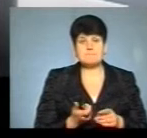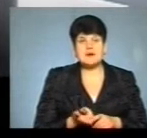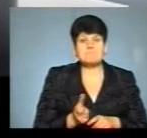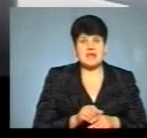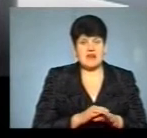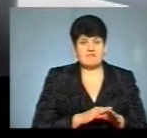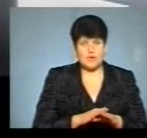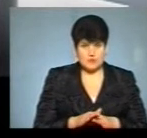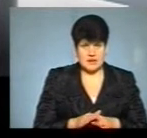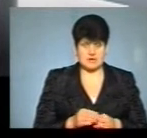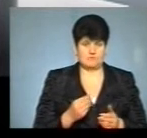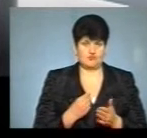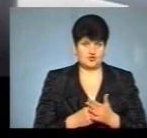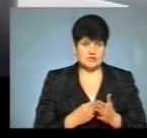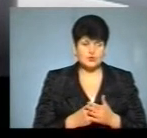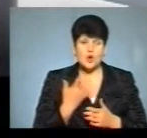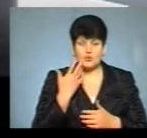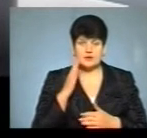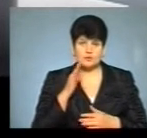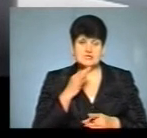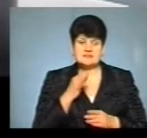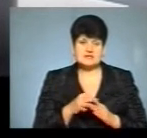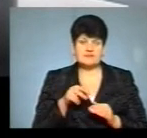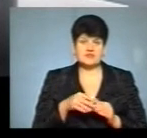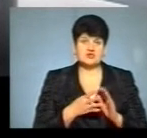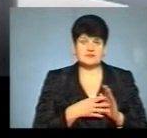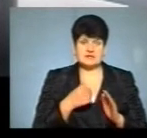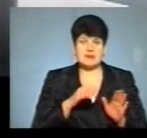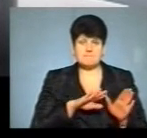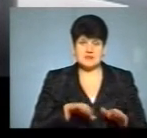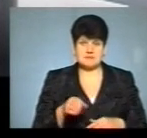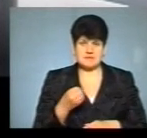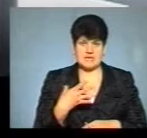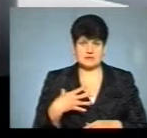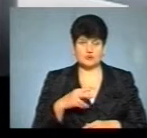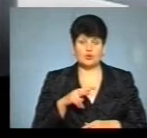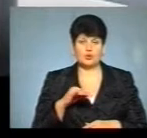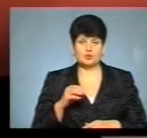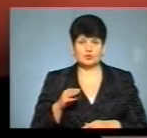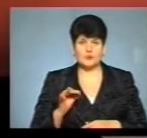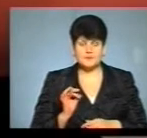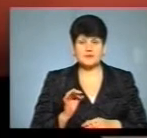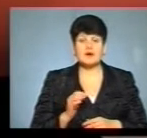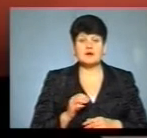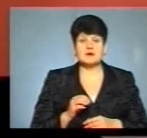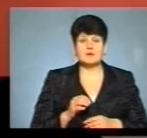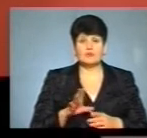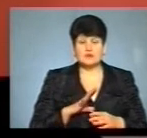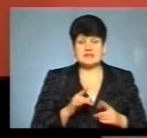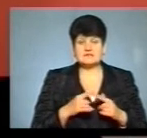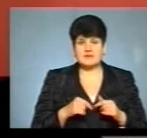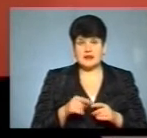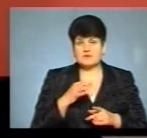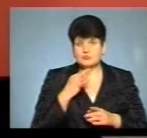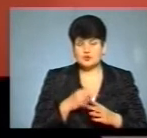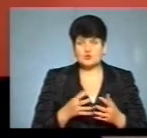коли будуть звіт за 2019 рік, це після 15 лютого. Також одне з дискусійних питань була сфера відповідальності